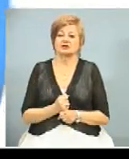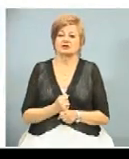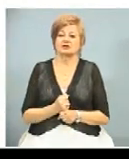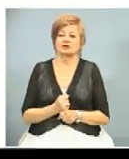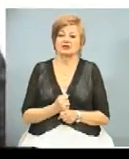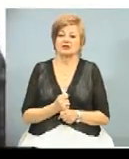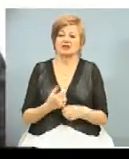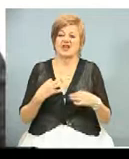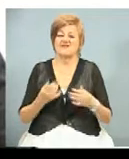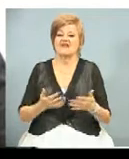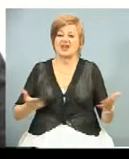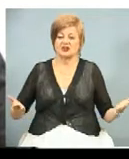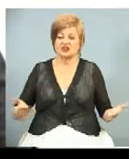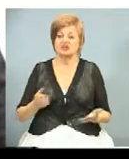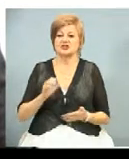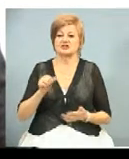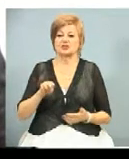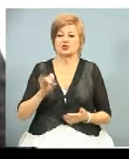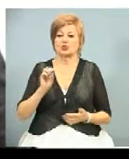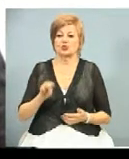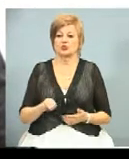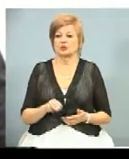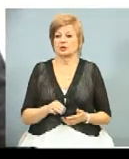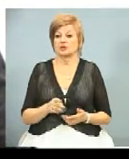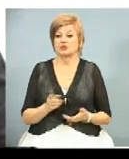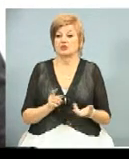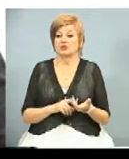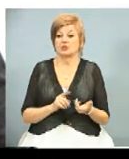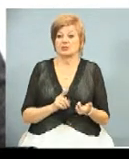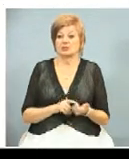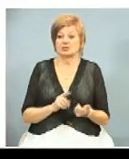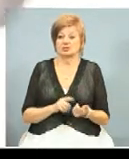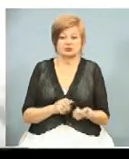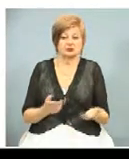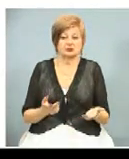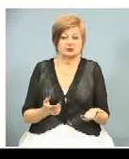саперует вещи. Сейчас один гномик мне перечисляет эти молды.